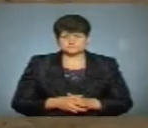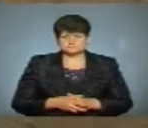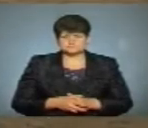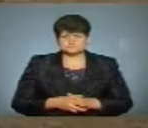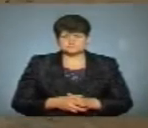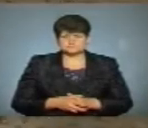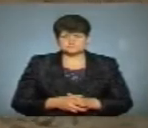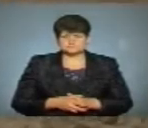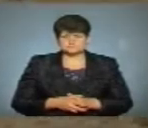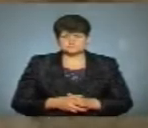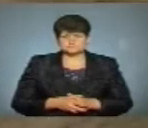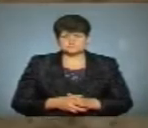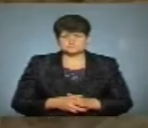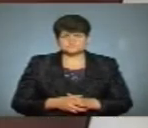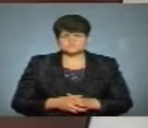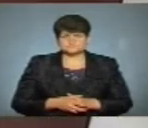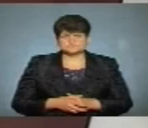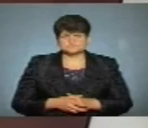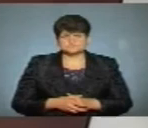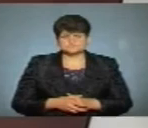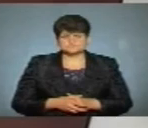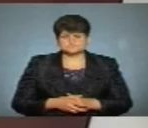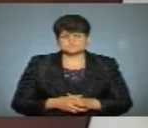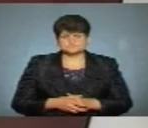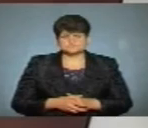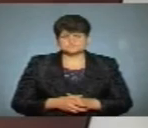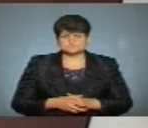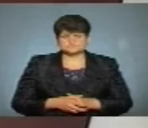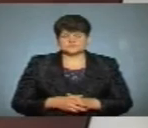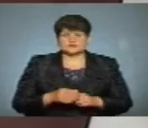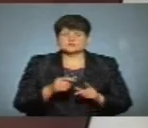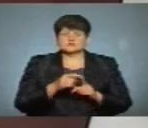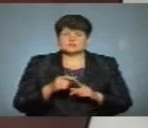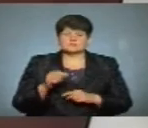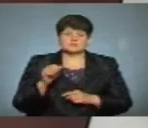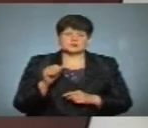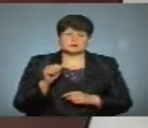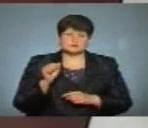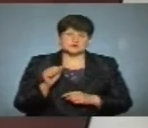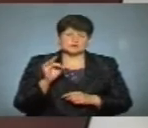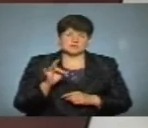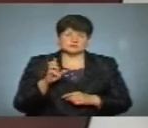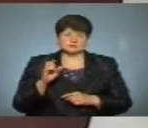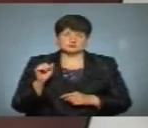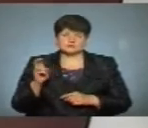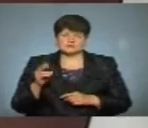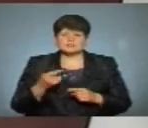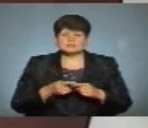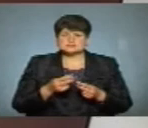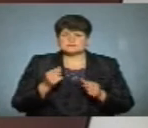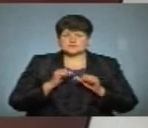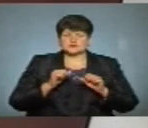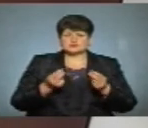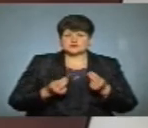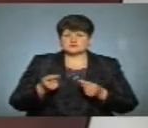Новини на Суспільному. Тернопільщина. За словами Богдана Бутковського, такі патріотичні ігри на